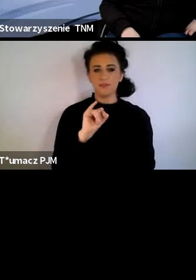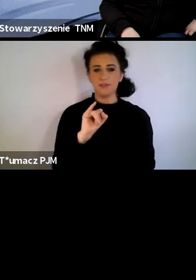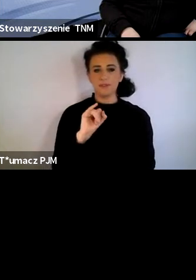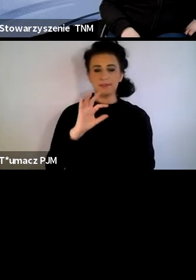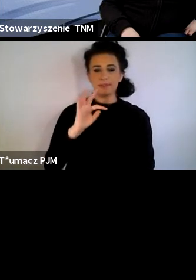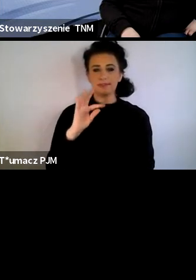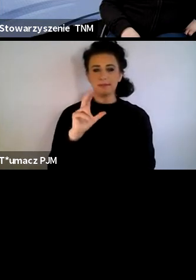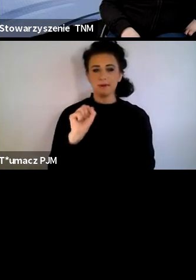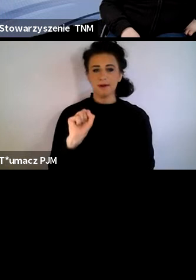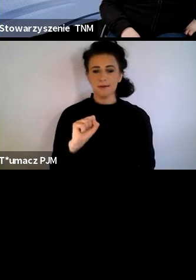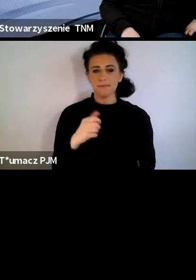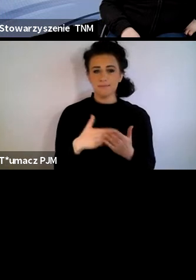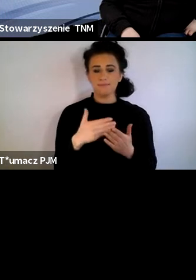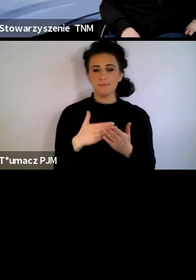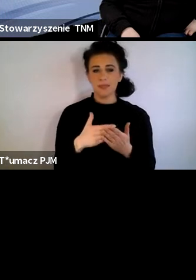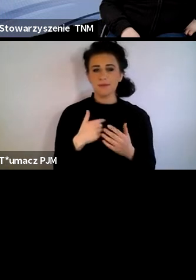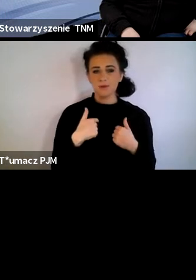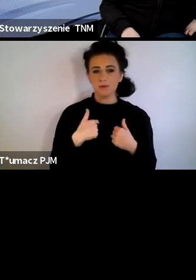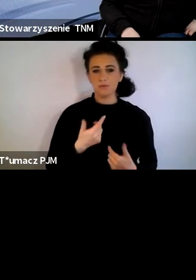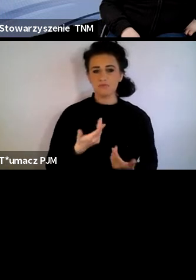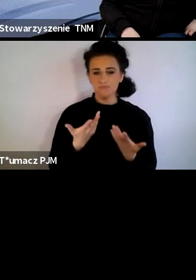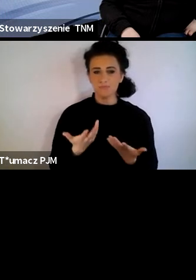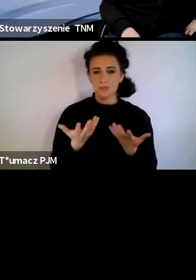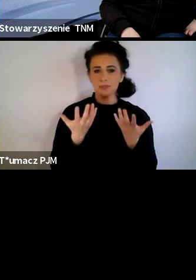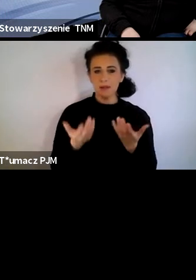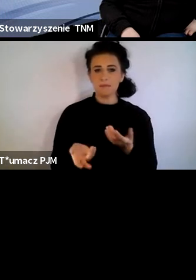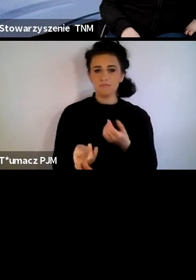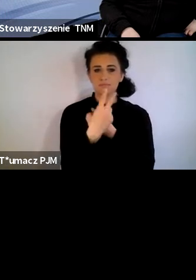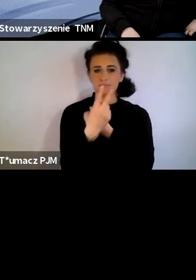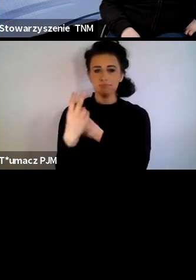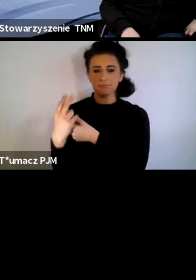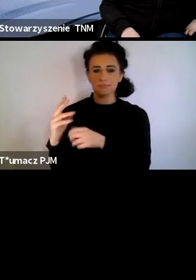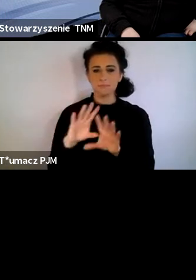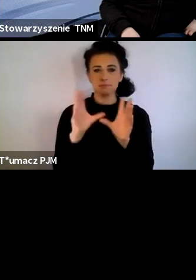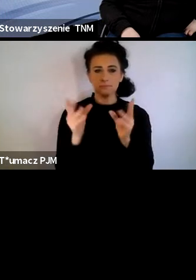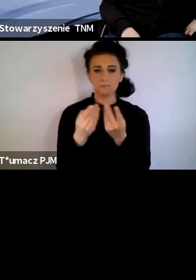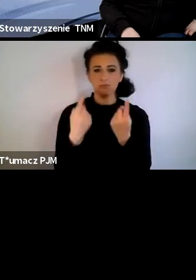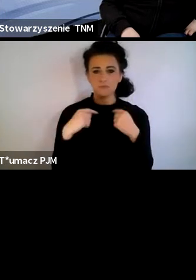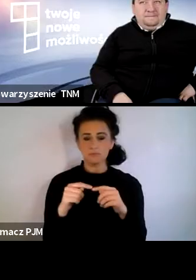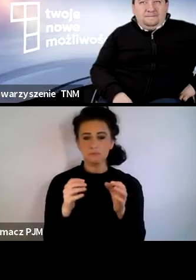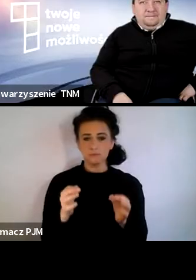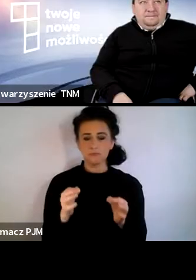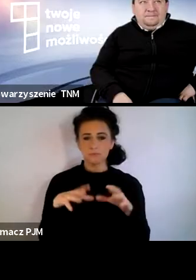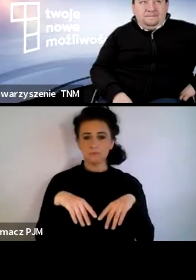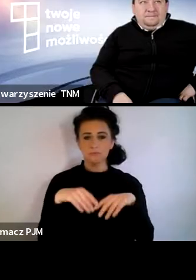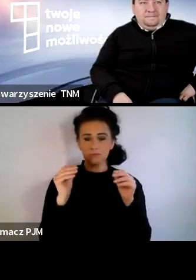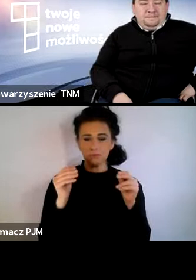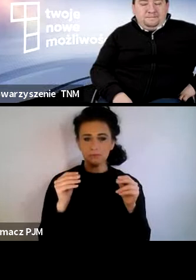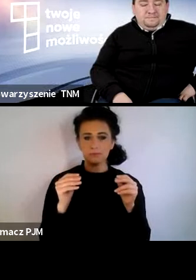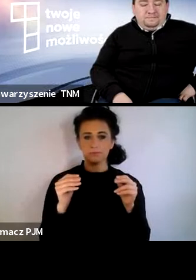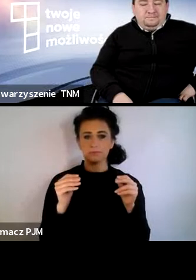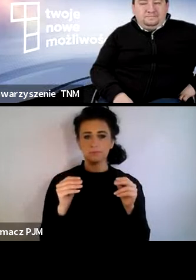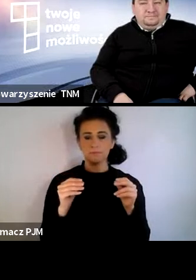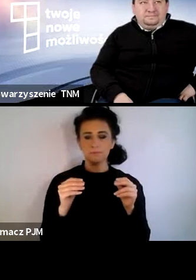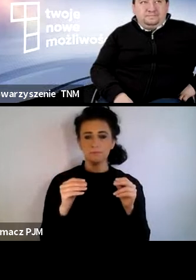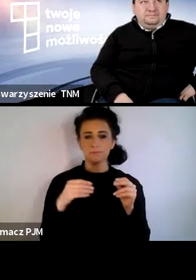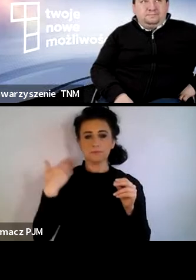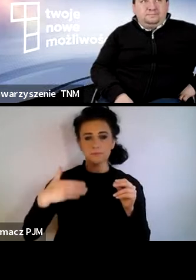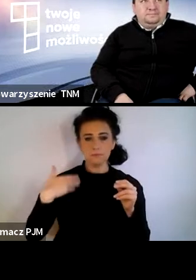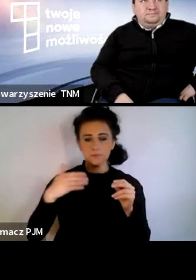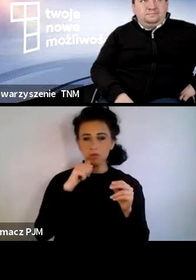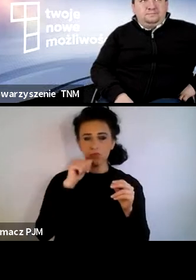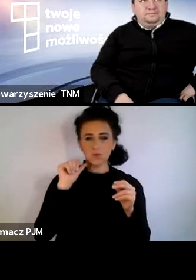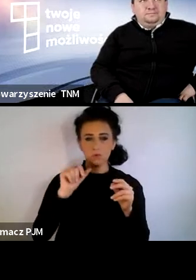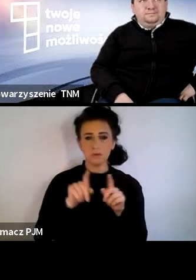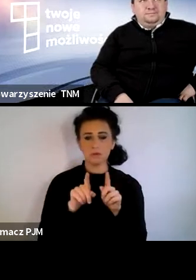tak żeby państwo mogli dołączyć wszyscy, bo dziś zaczynamy, nie twierdzę, że wczoraj nie